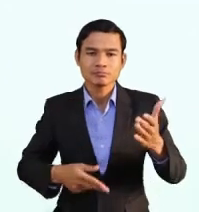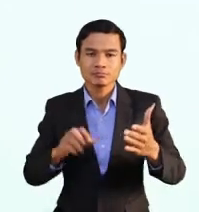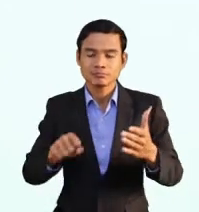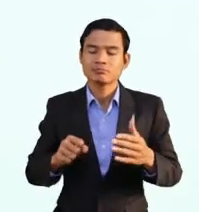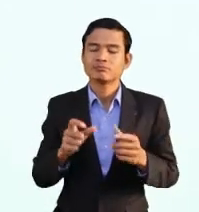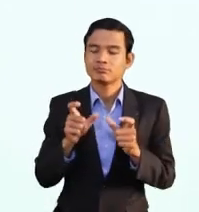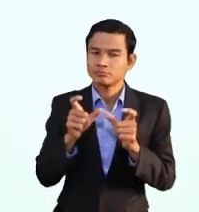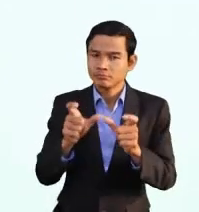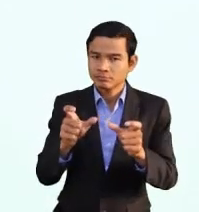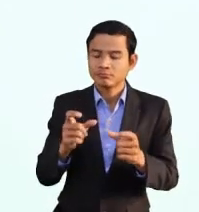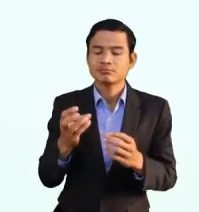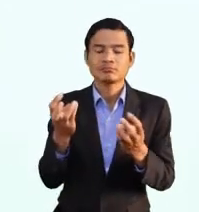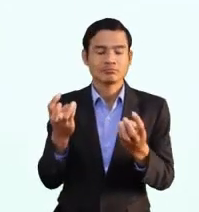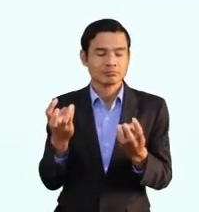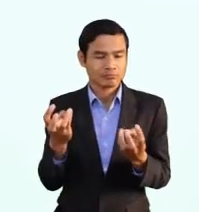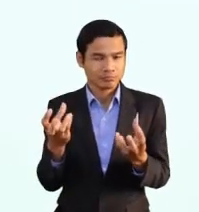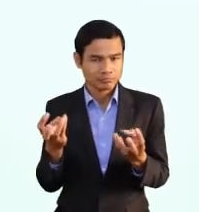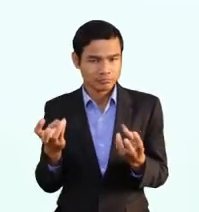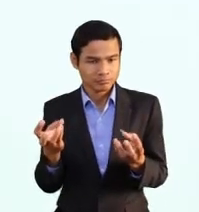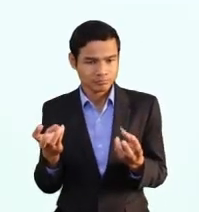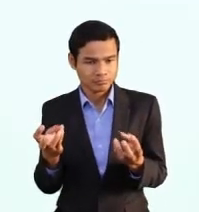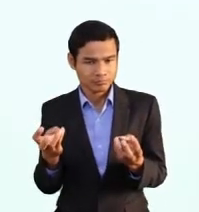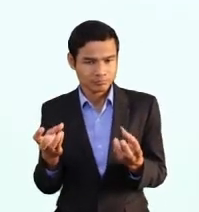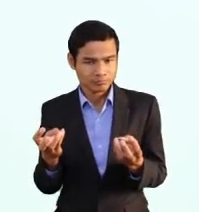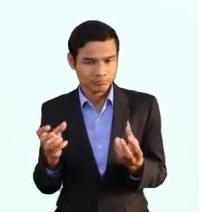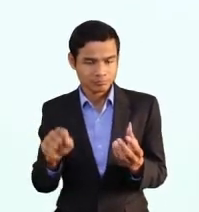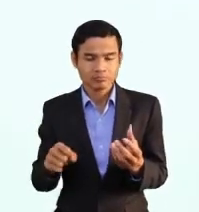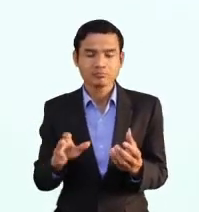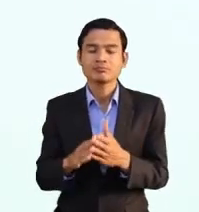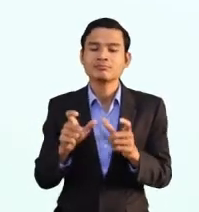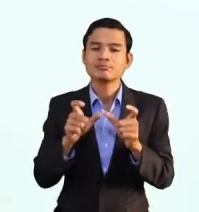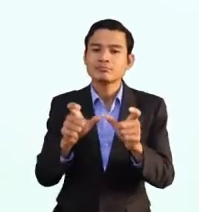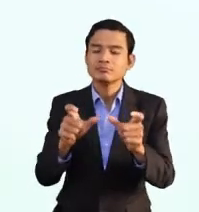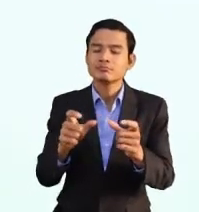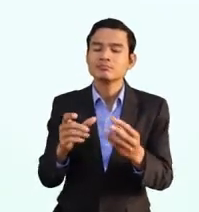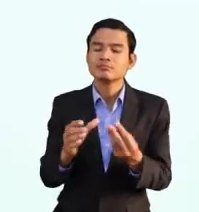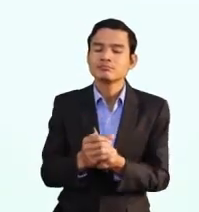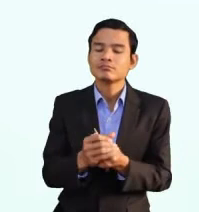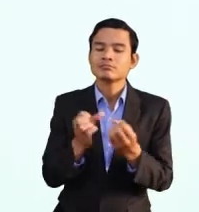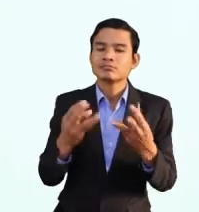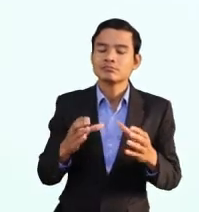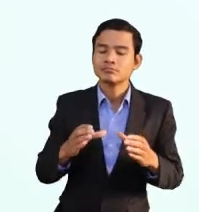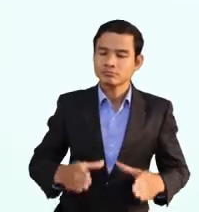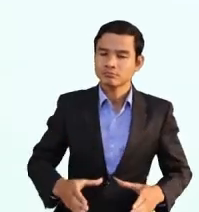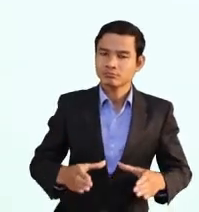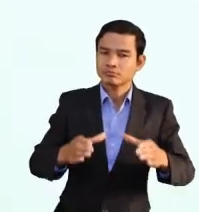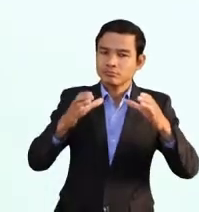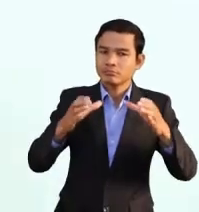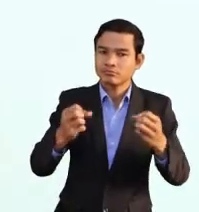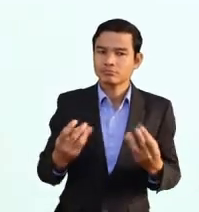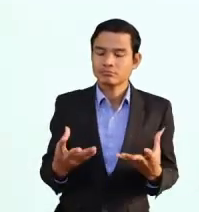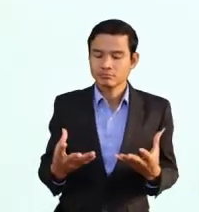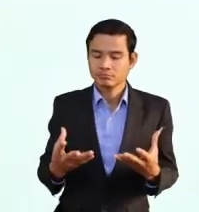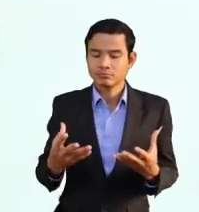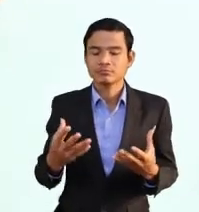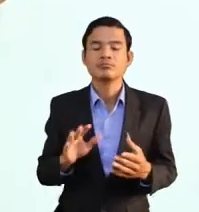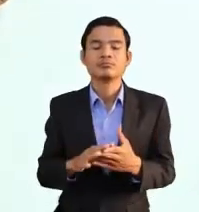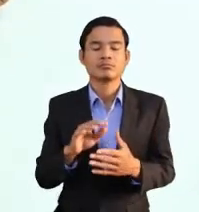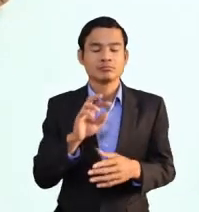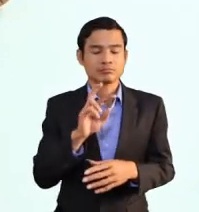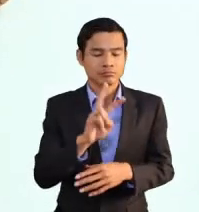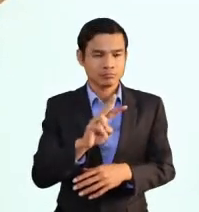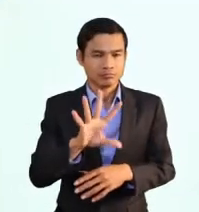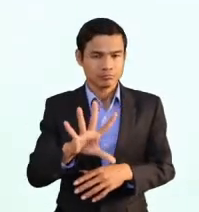ống co chân rật dồn mùi nâng đặt co ban chùm luôn phẩm màn ba cha là ô nà cứ ban chùm luôn mà